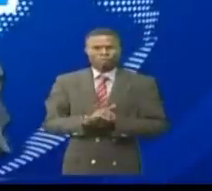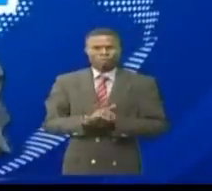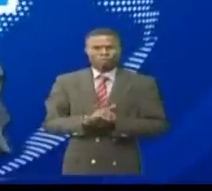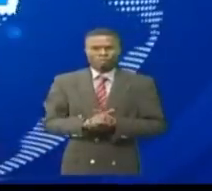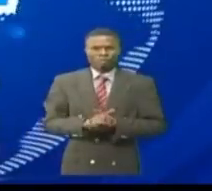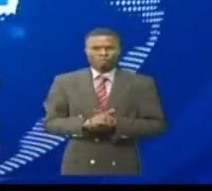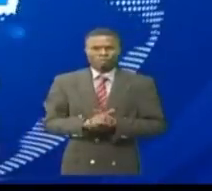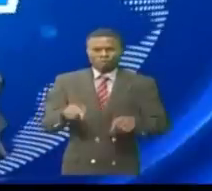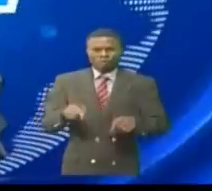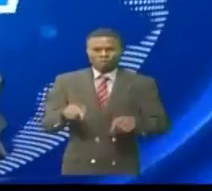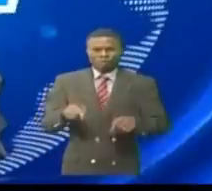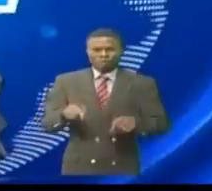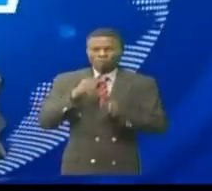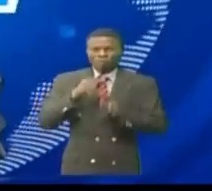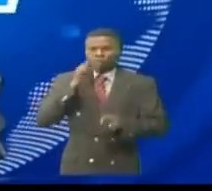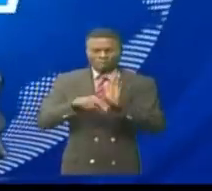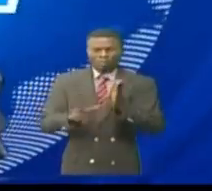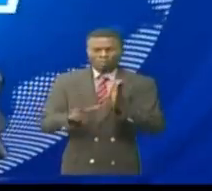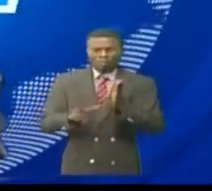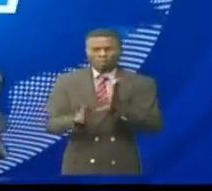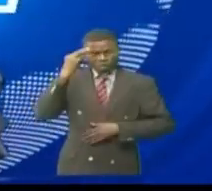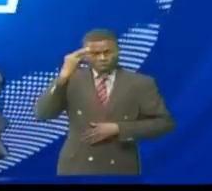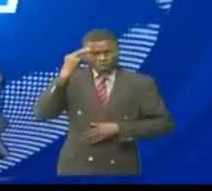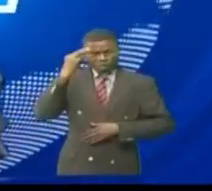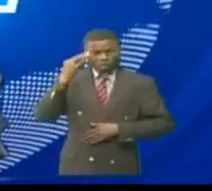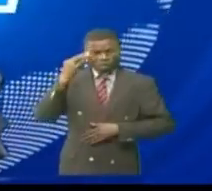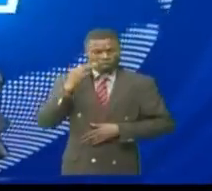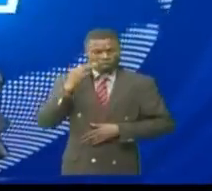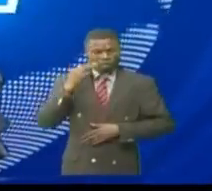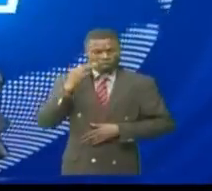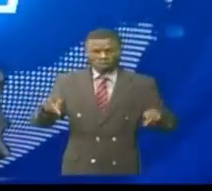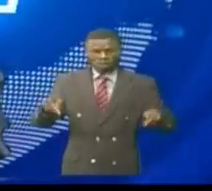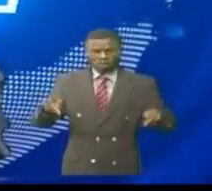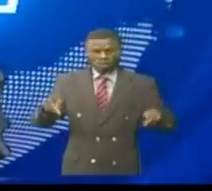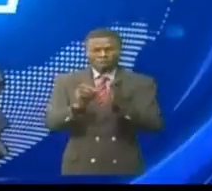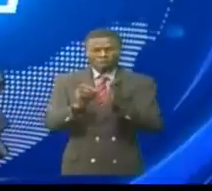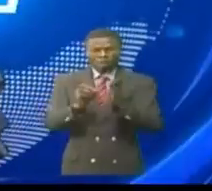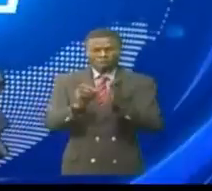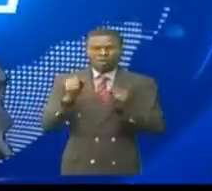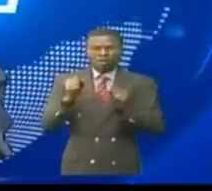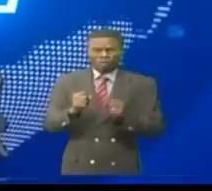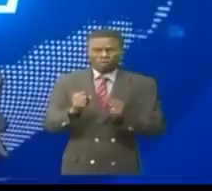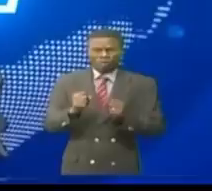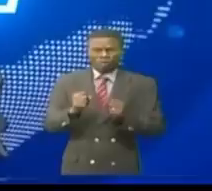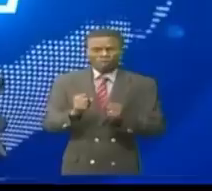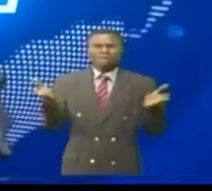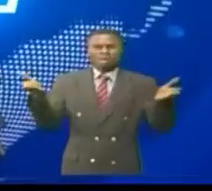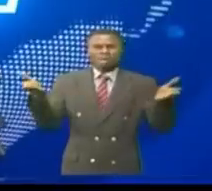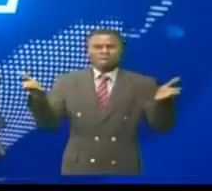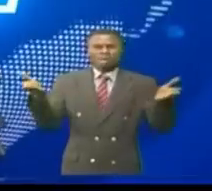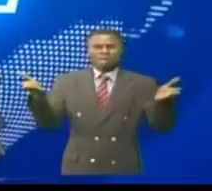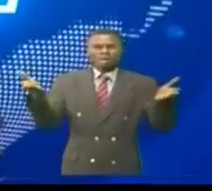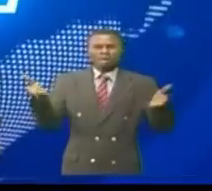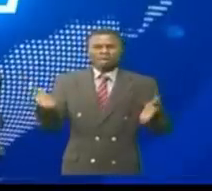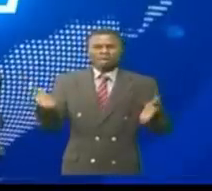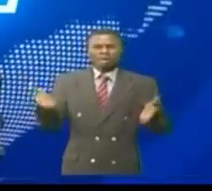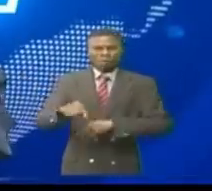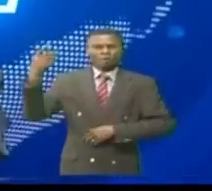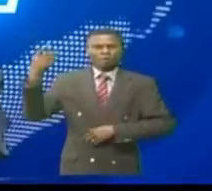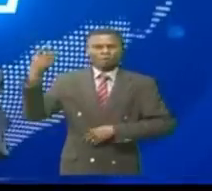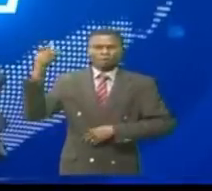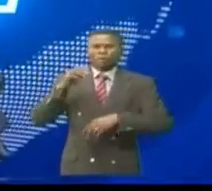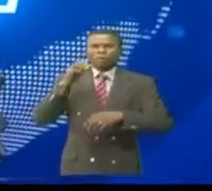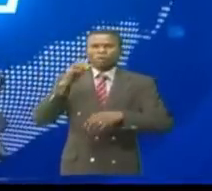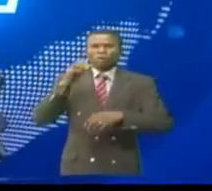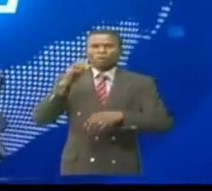Direction Parlement, le vice-premier ministre, ministre de l'Environnement et du Développement durable, a répondu hier lundi aux préoccupations des sénateurs membres